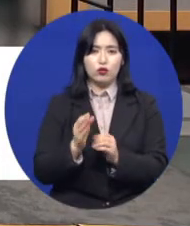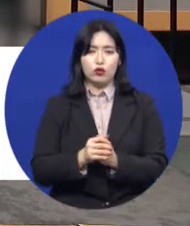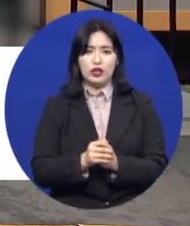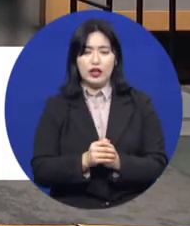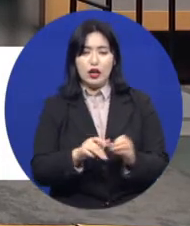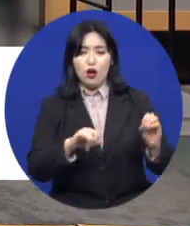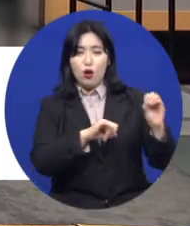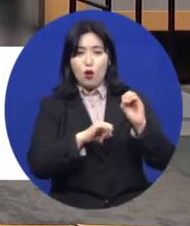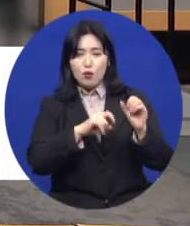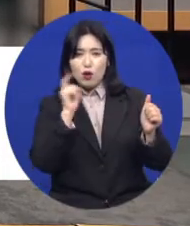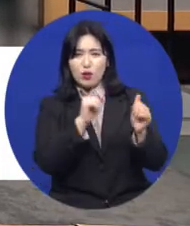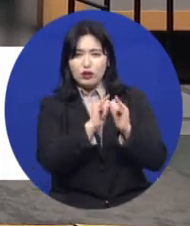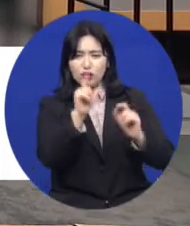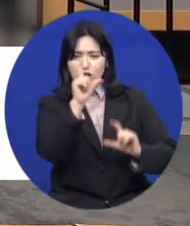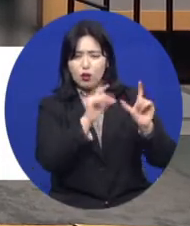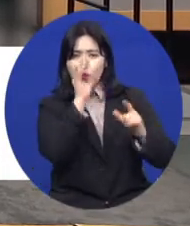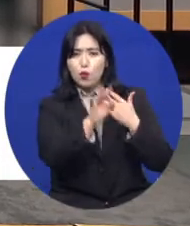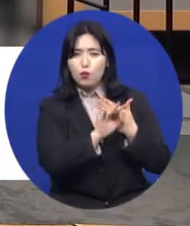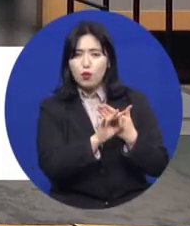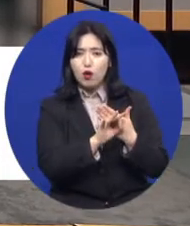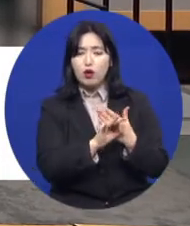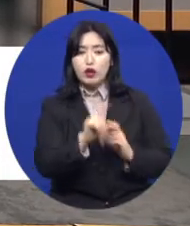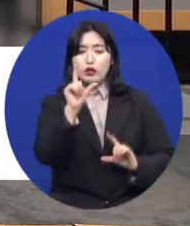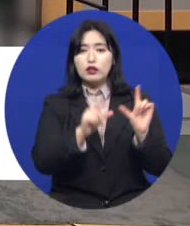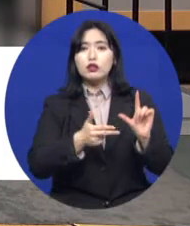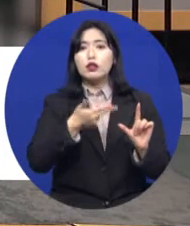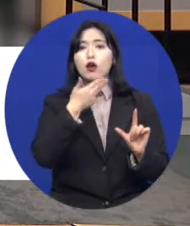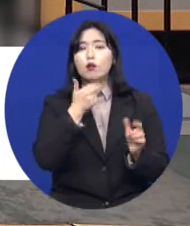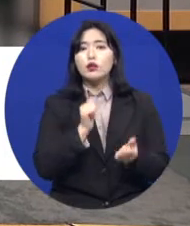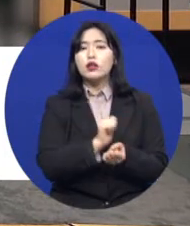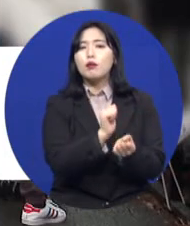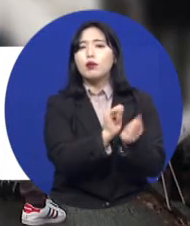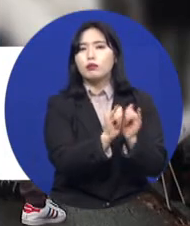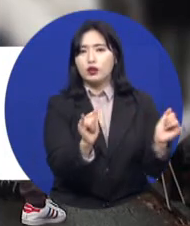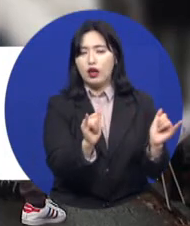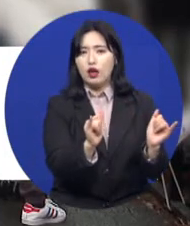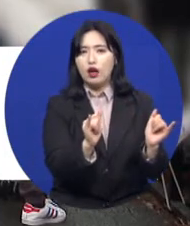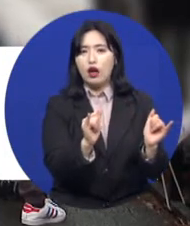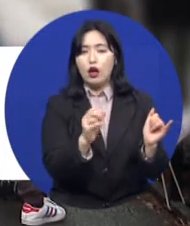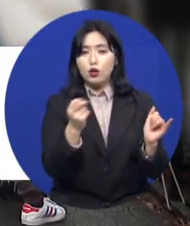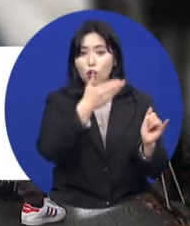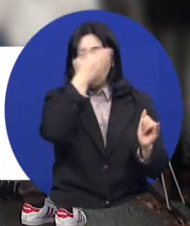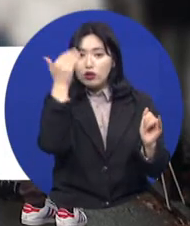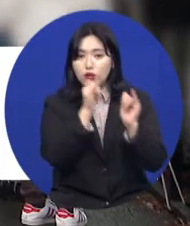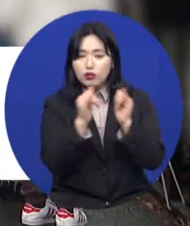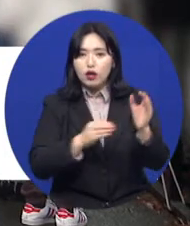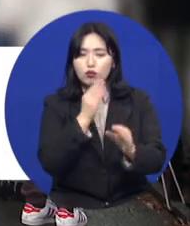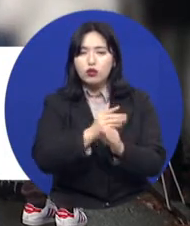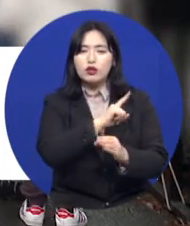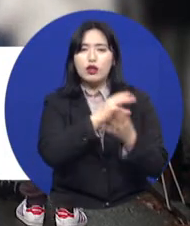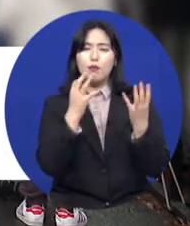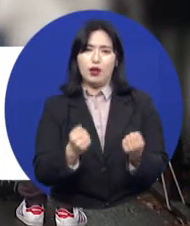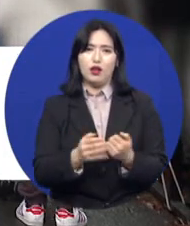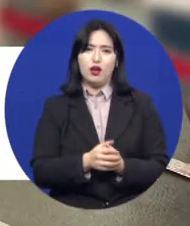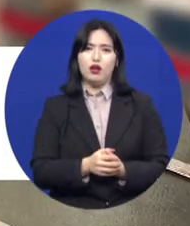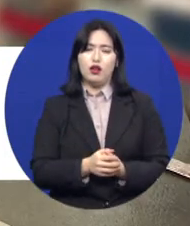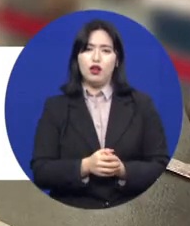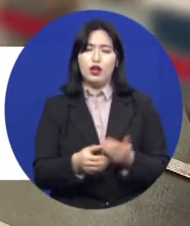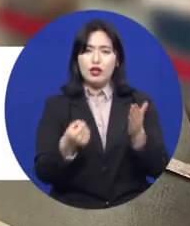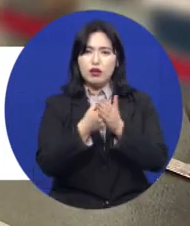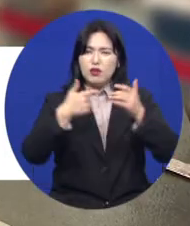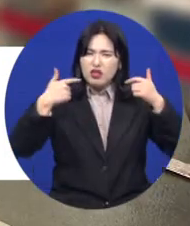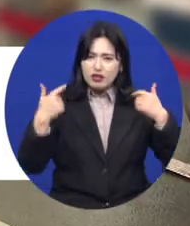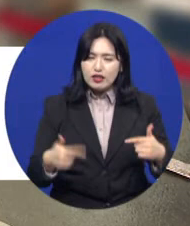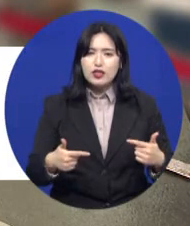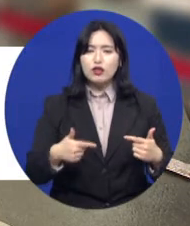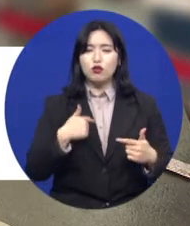저들에 경영 성을 보면 무증상 감염자 거 또 잠은 사람들 책에서 굉장히 많습니다 그래서 늘